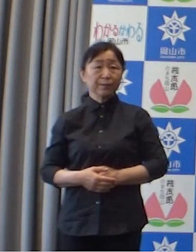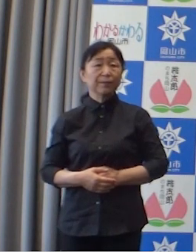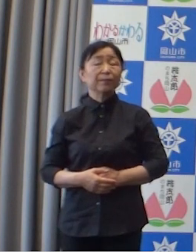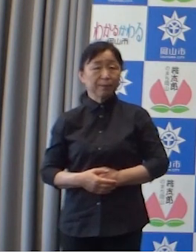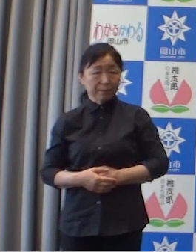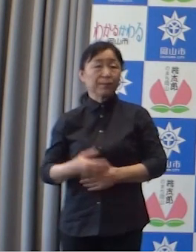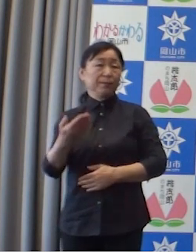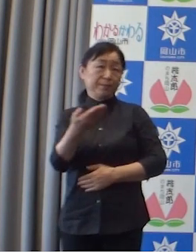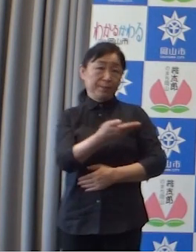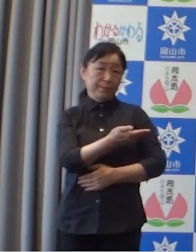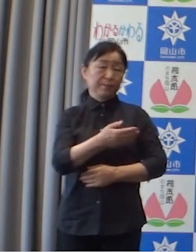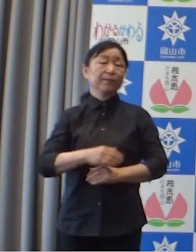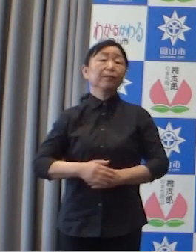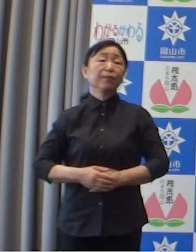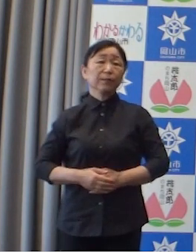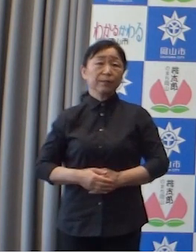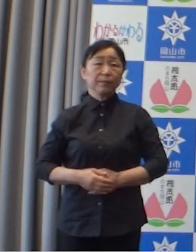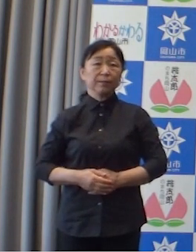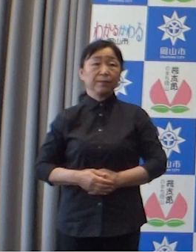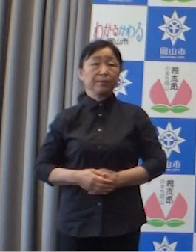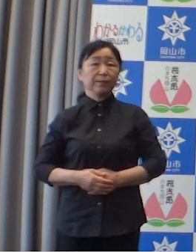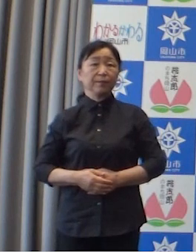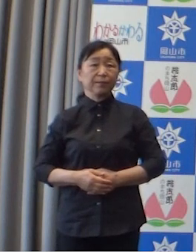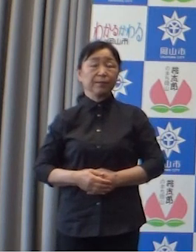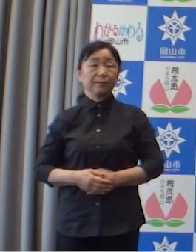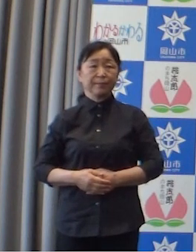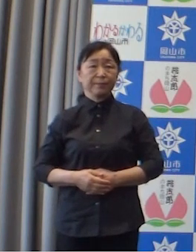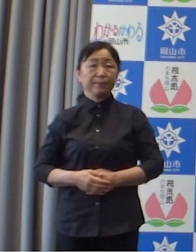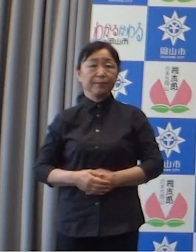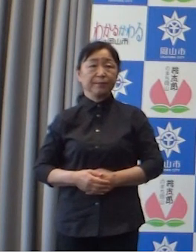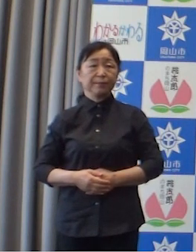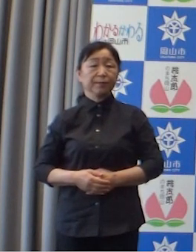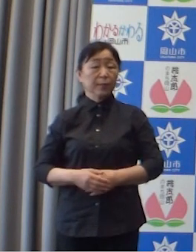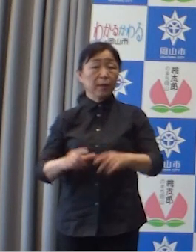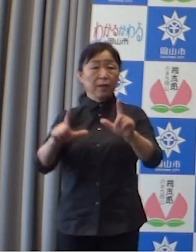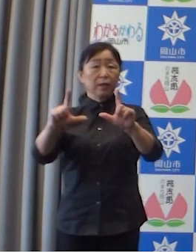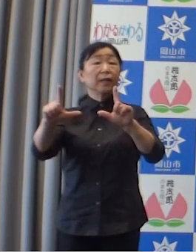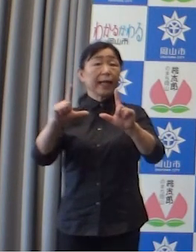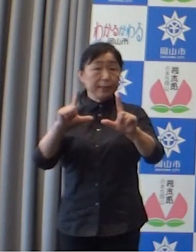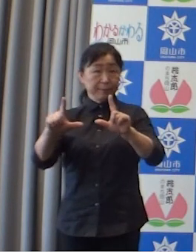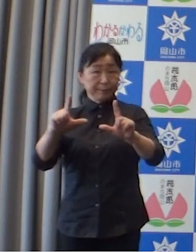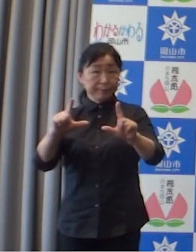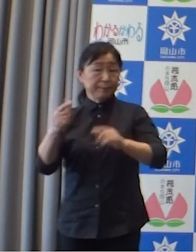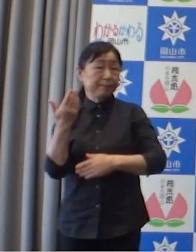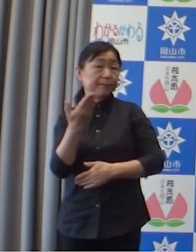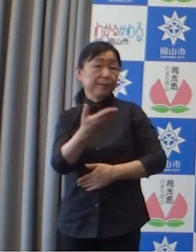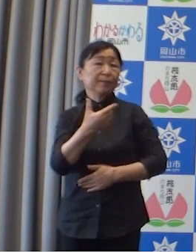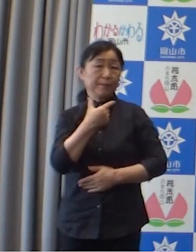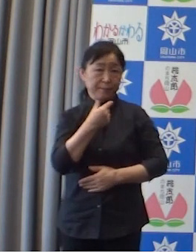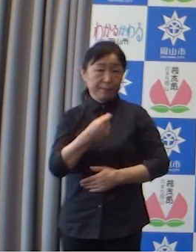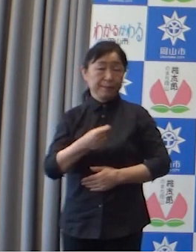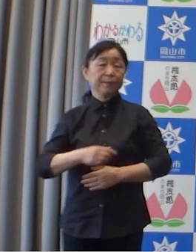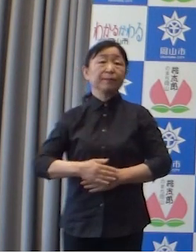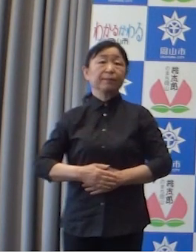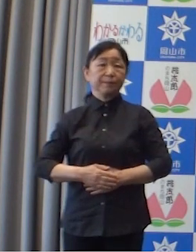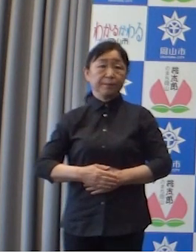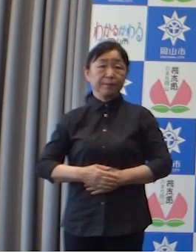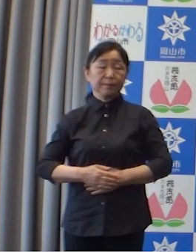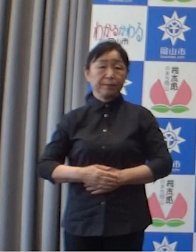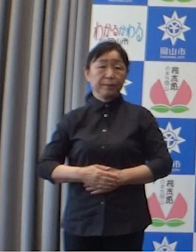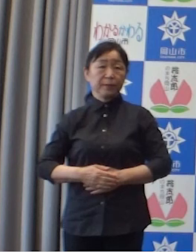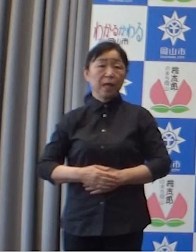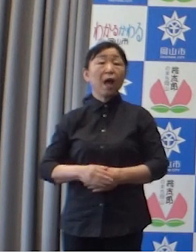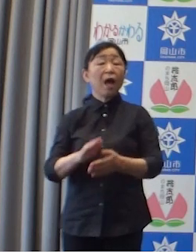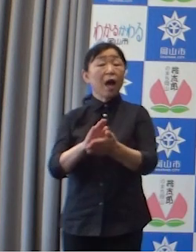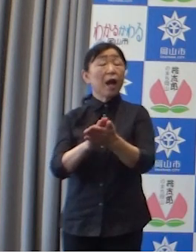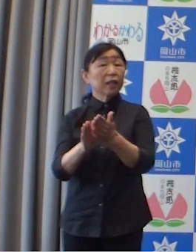NHK の入江と申します。 はい、はい、 お願いします。 はい、 私からは LINE についてお聞きしたいんですけれども、改め